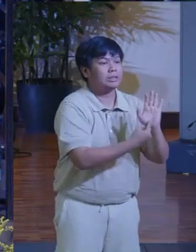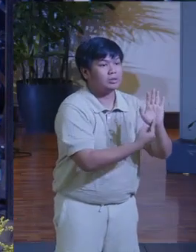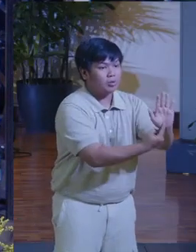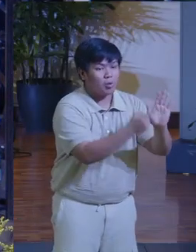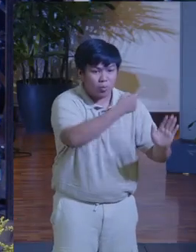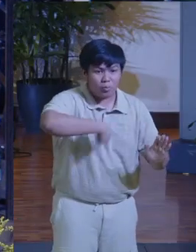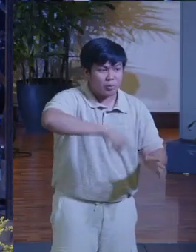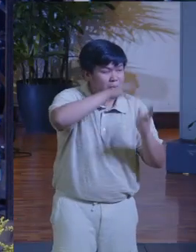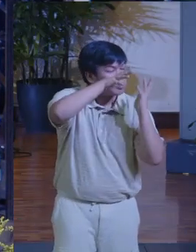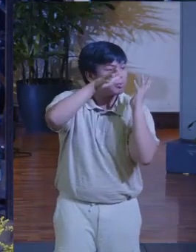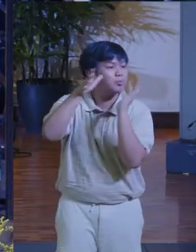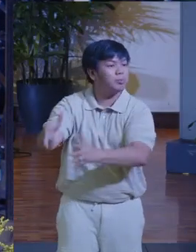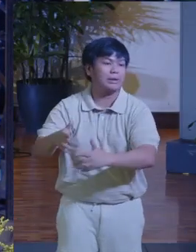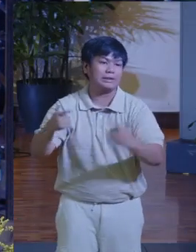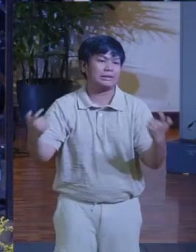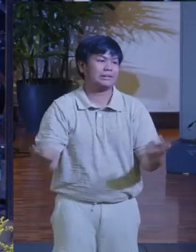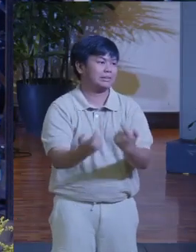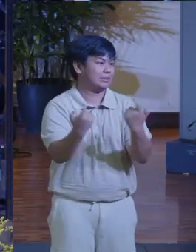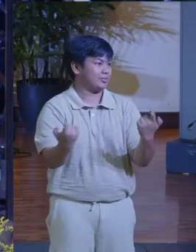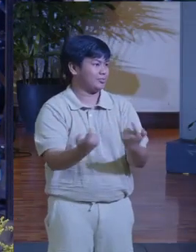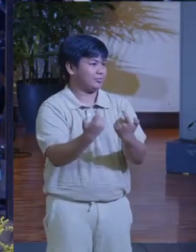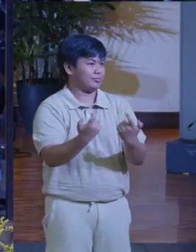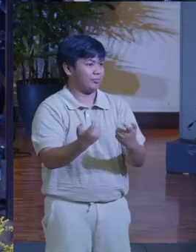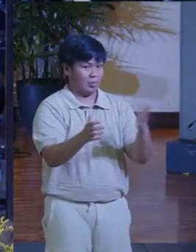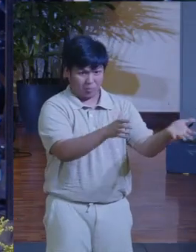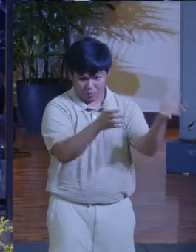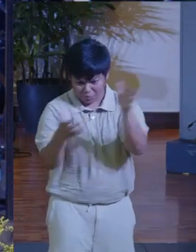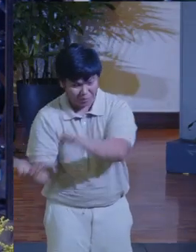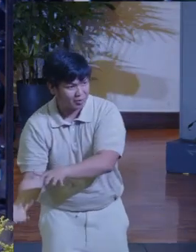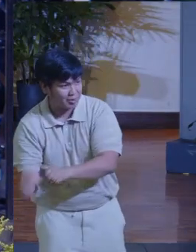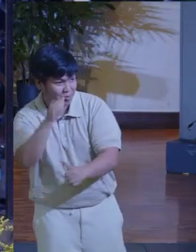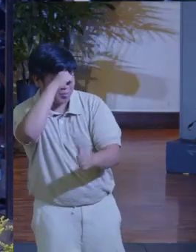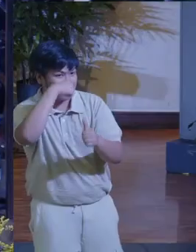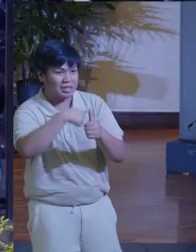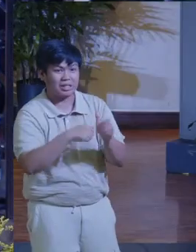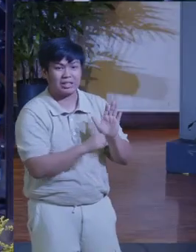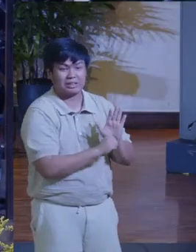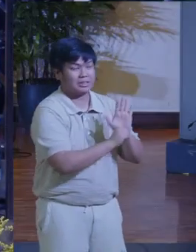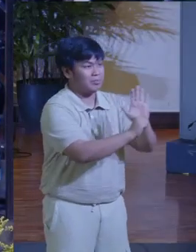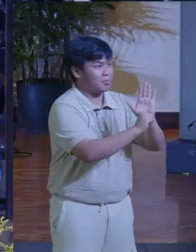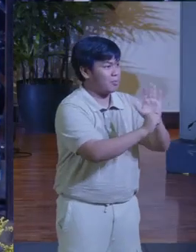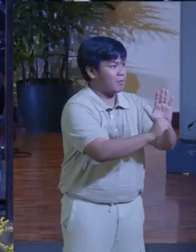Christ Jesus? Tayo ay inimmerse at ipinasok